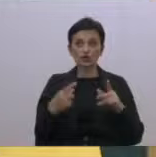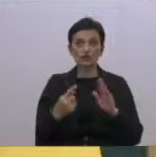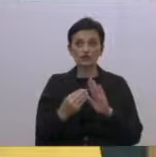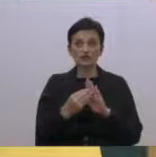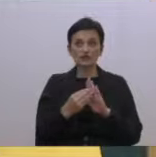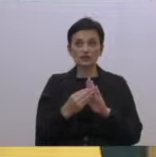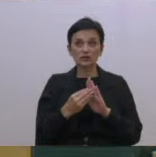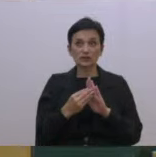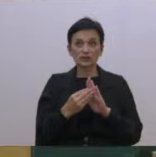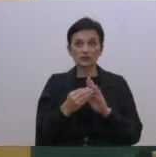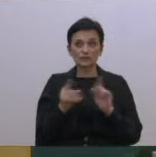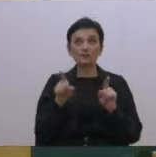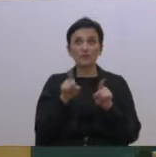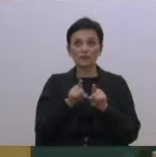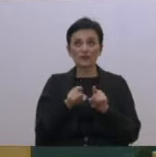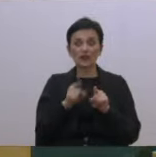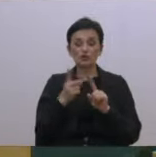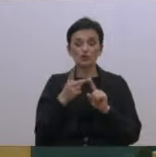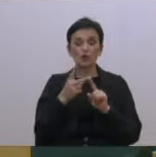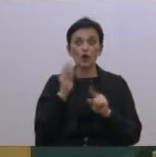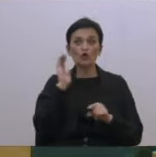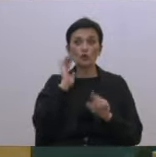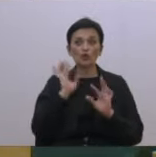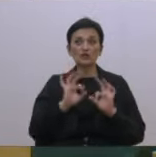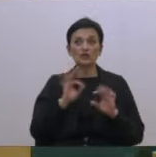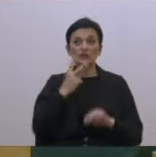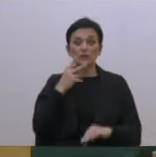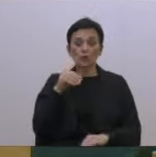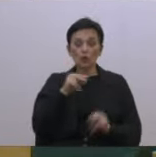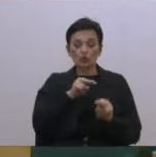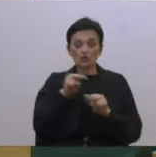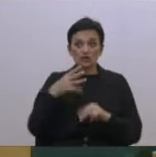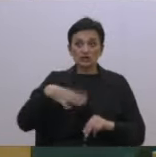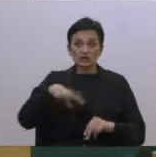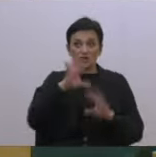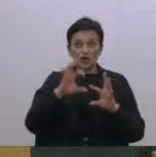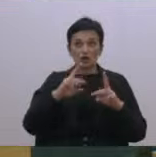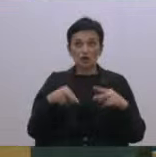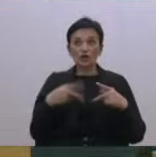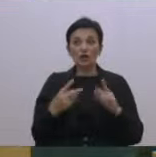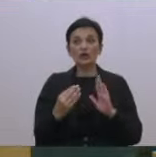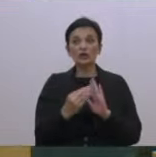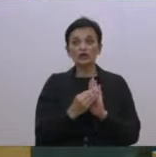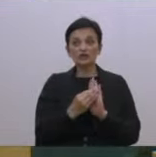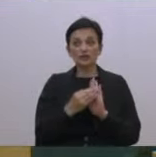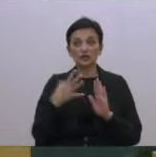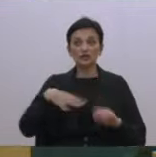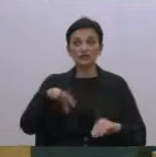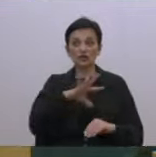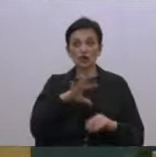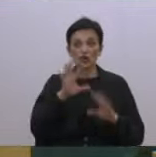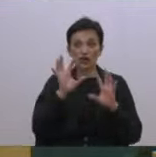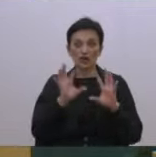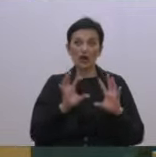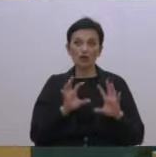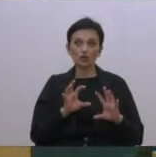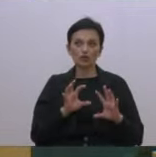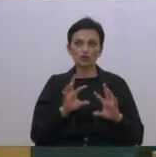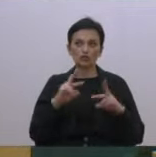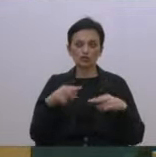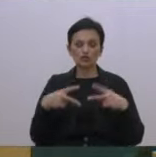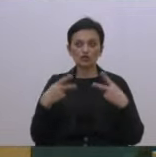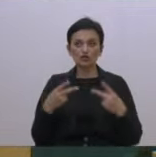თაობაზე ასევე მეორე მოსმენი წარმოგიდგენთ თამბაქოს კონტროლის შესახებ საქართველოს კანონის ცვლილების შეტანის თაობაზე საქართველოს კანონის